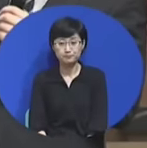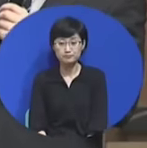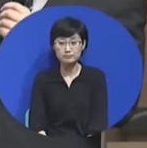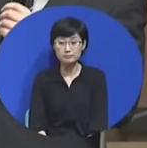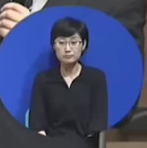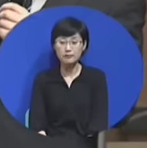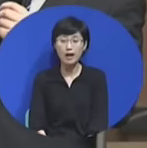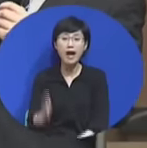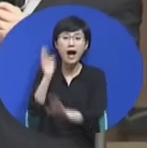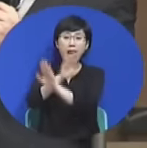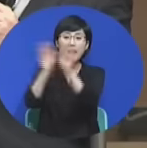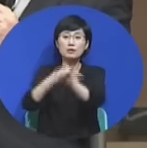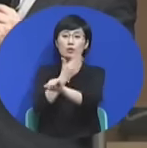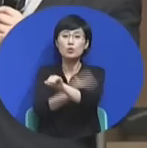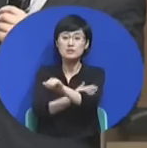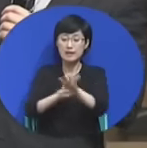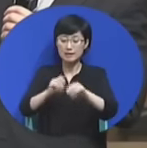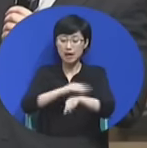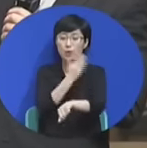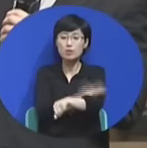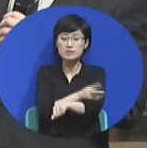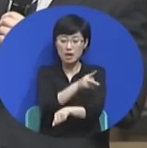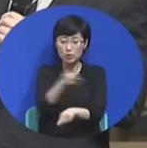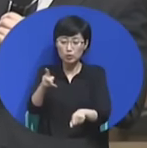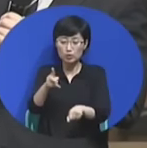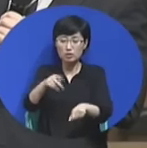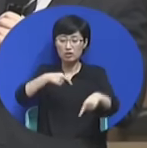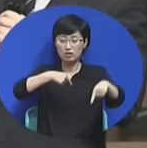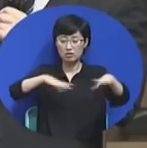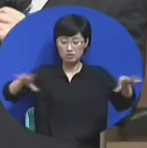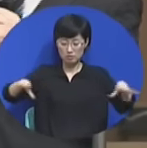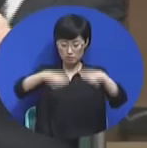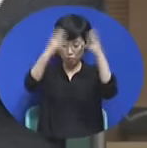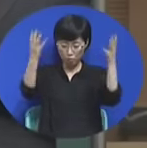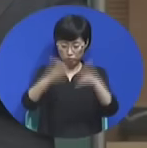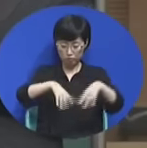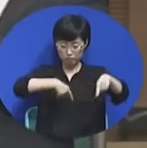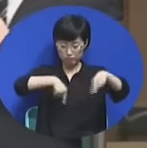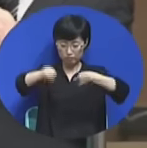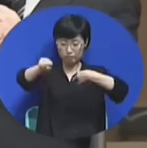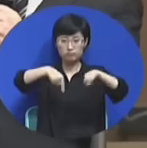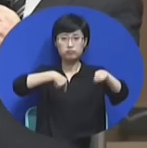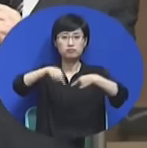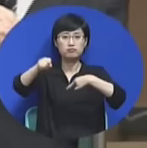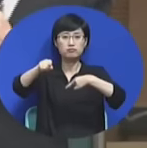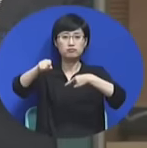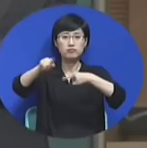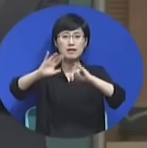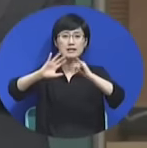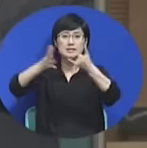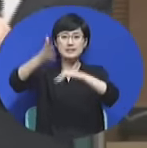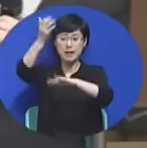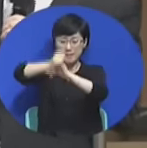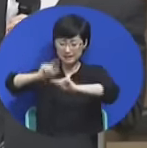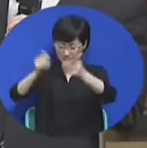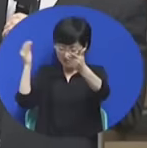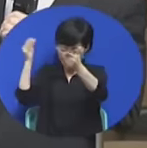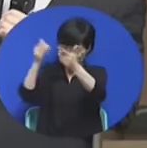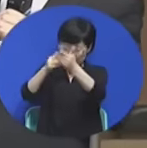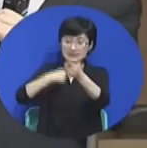有着天上地下的所有的权柄。 여러분, 이 권세는 통치를 의미해요. 这个权柄是指统治。 세상 끝난까지 나를 통치하시는 거예요.